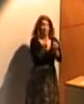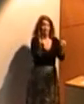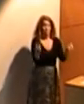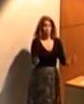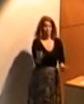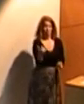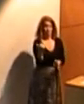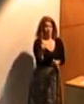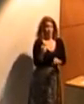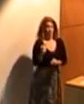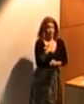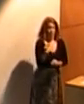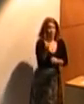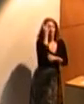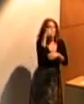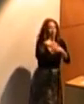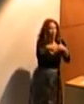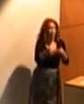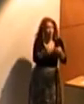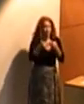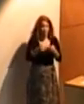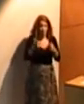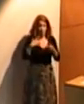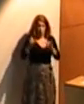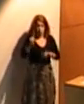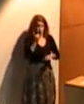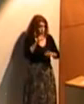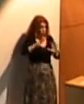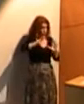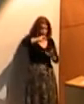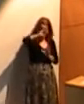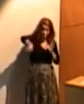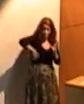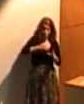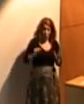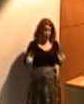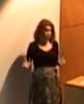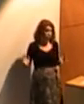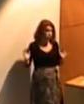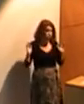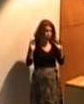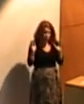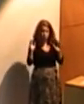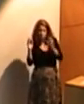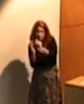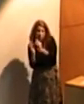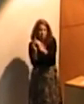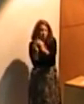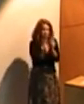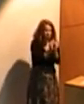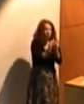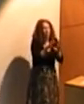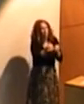ingénieurs certains d'entre eux volontaire dans le monde entier se réunissent en petites équipes généralement